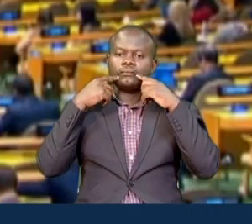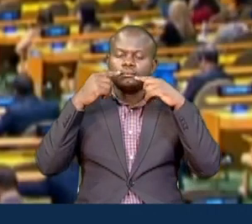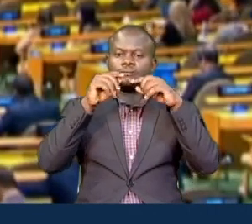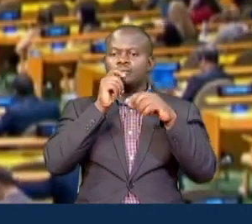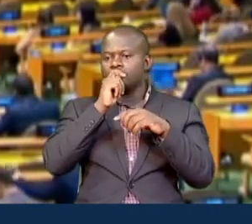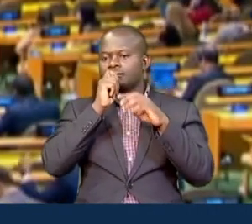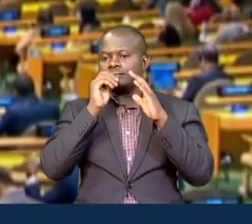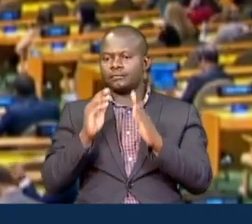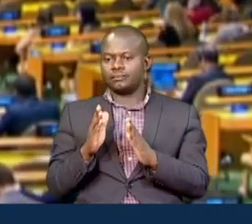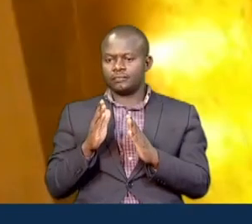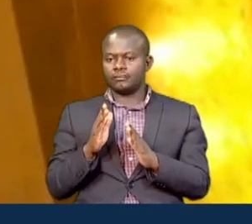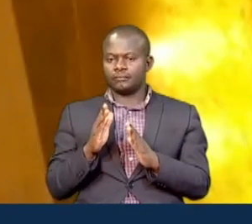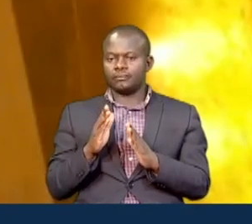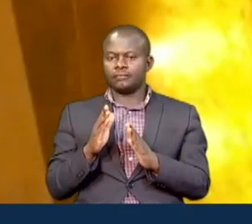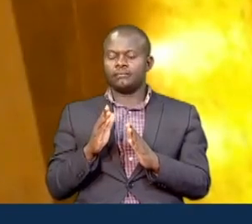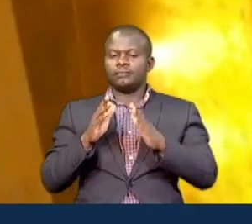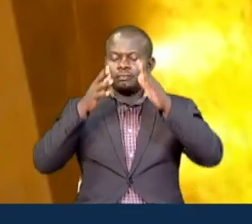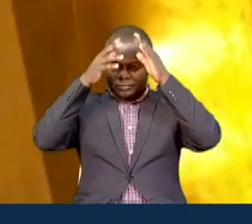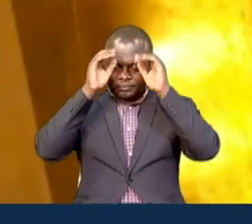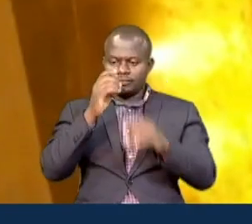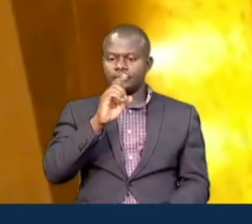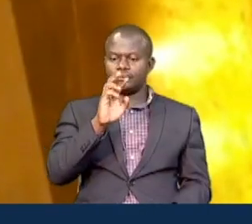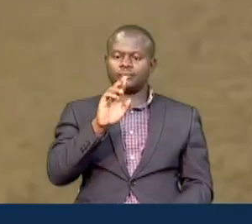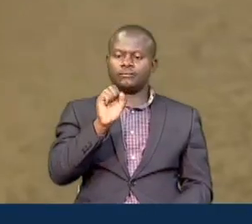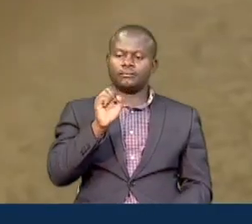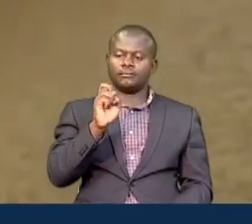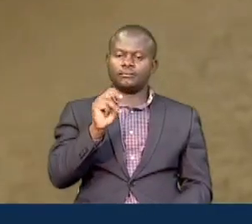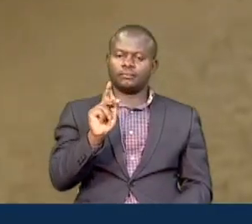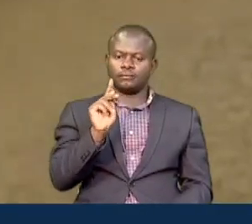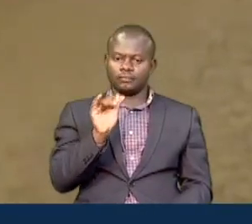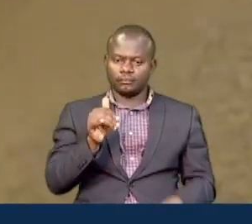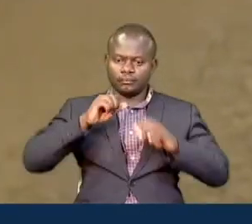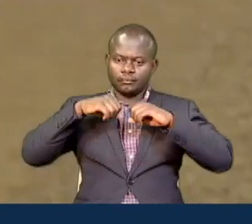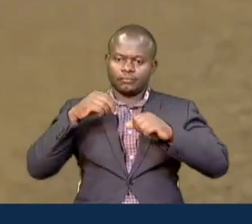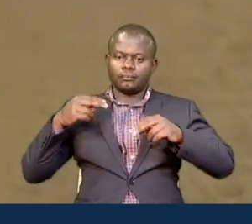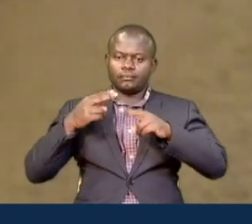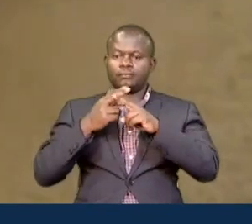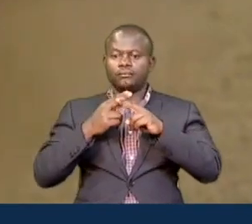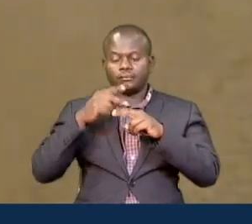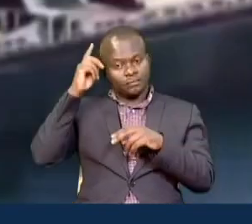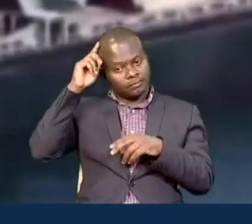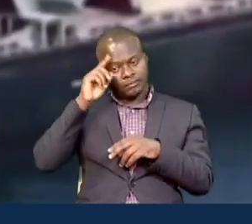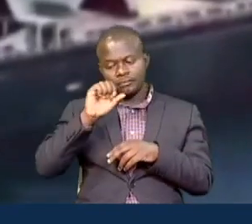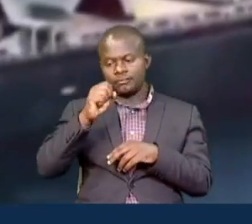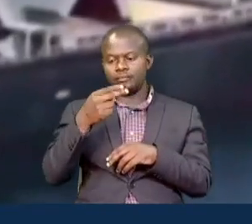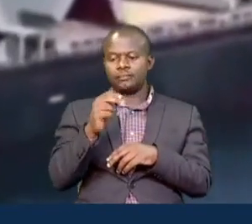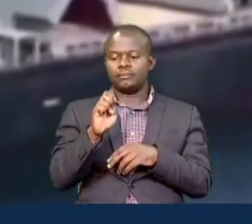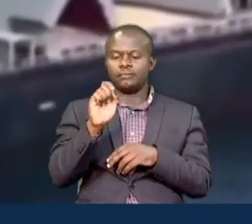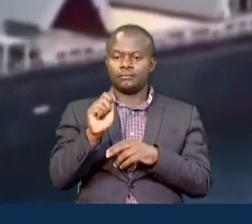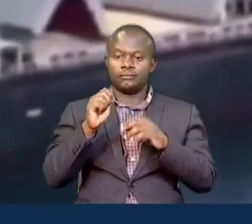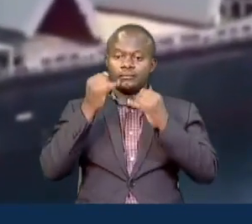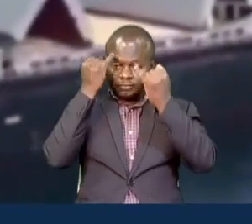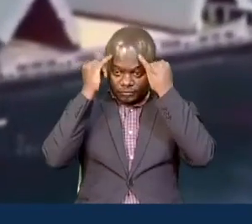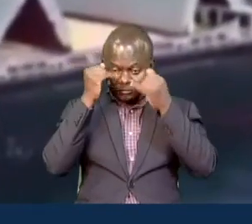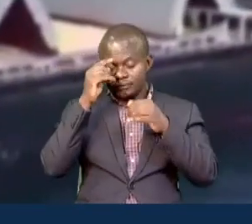abanyamakuru. Guterres yavuze ko Perezida Zelensky azanitabira ibiganiro ku masezerano yiswe Black Sea Initiative, agamije guha